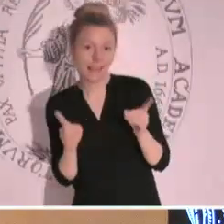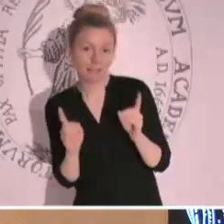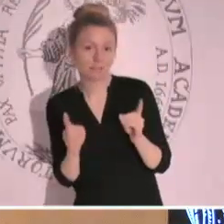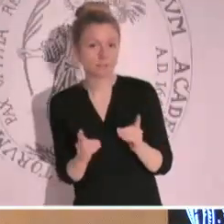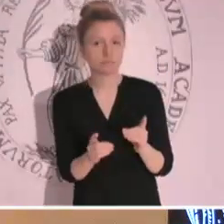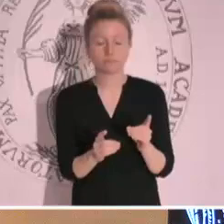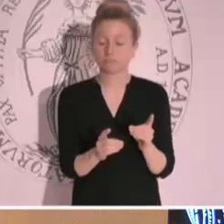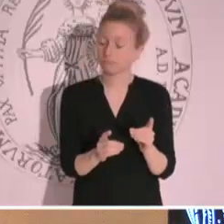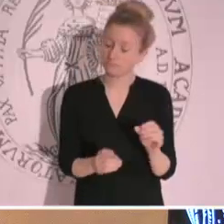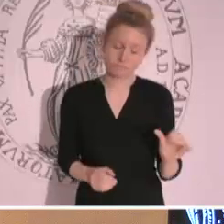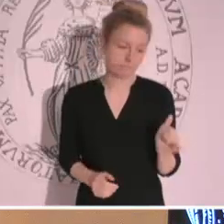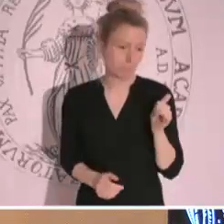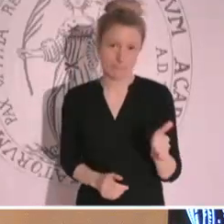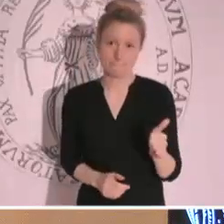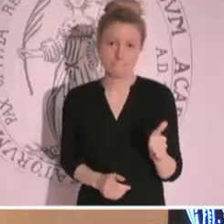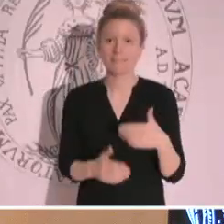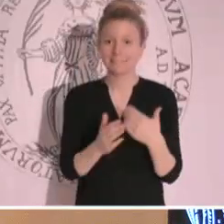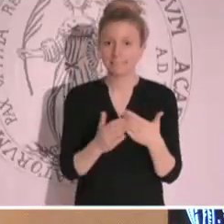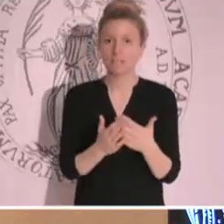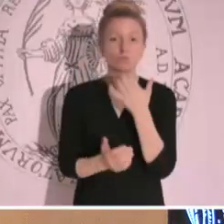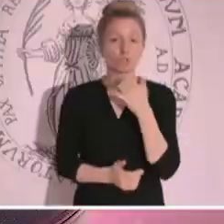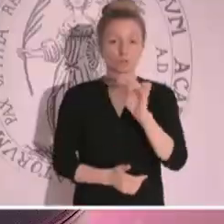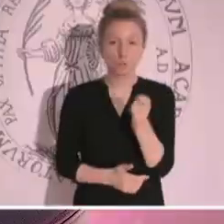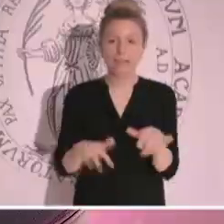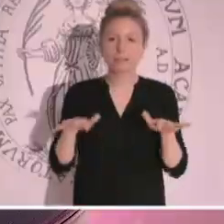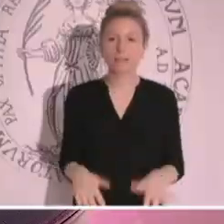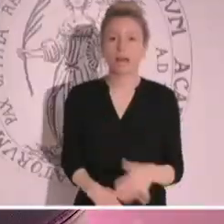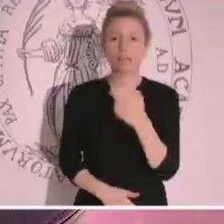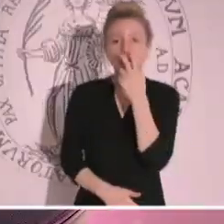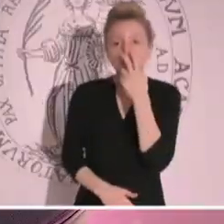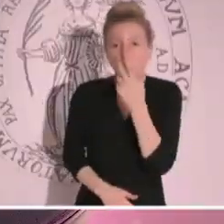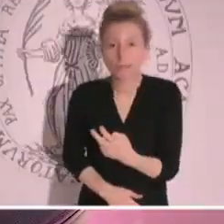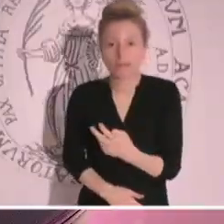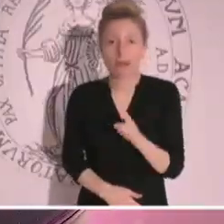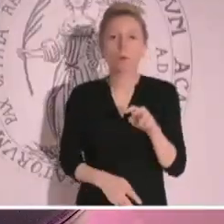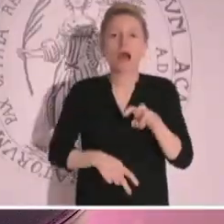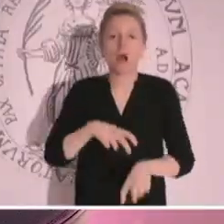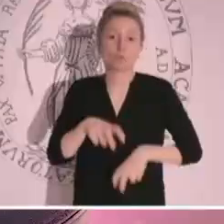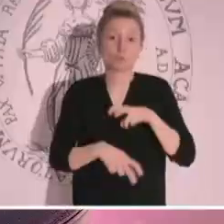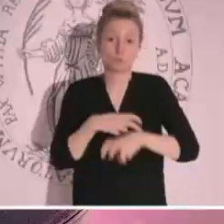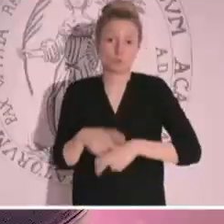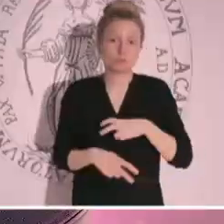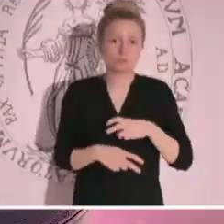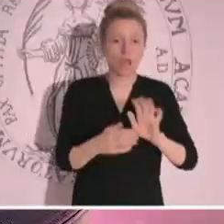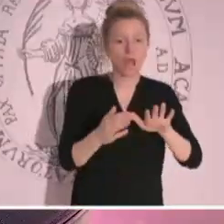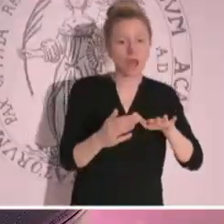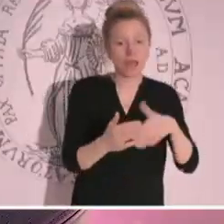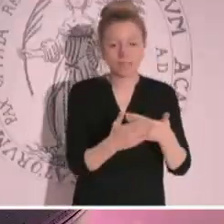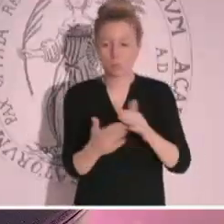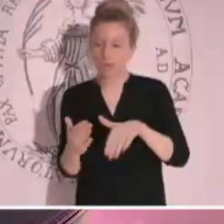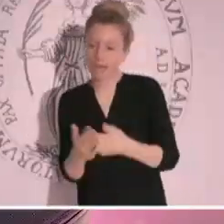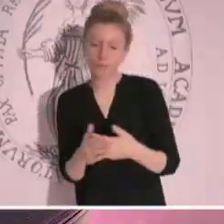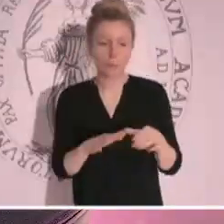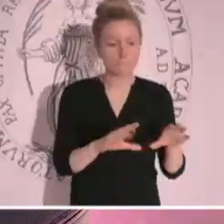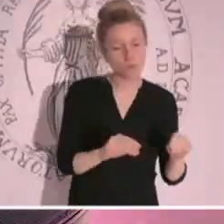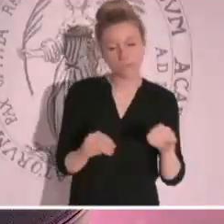einfach Neugier an dem, was hier möglich ist. Nehmen Sie die Chancen auf, beginnen Sie frühzeitig auch